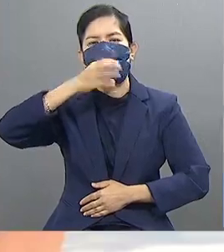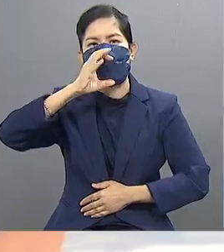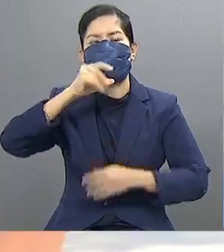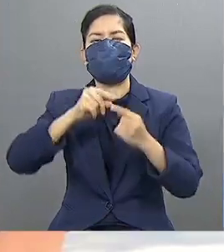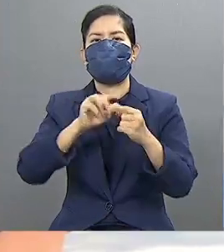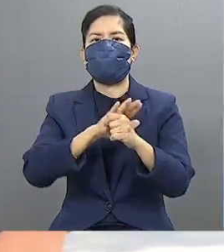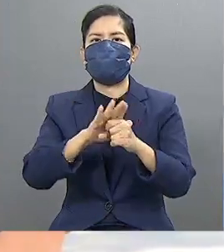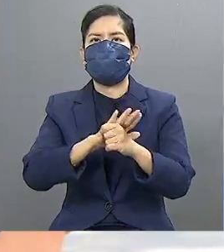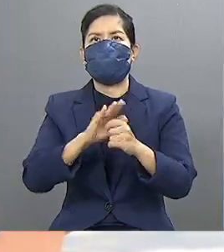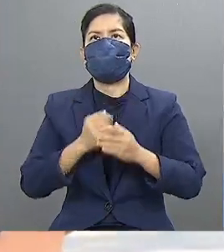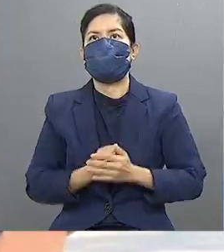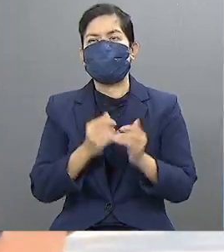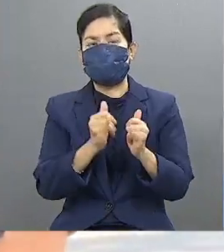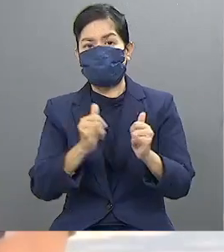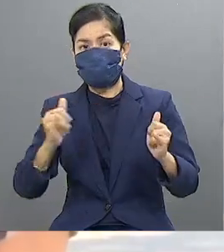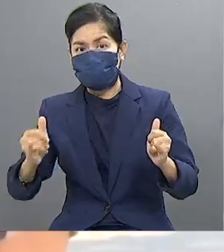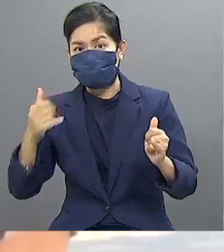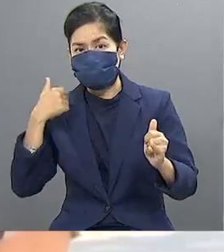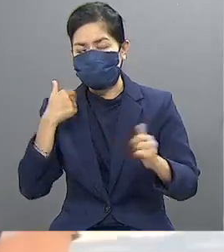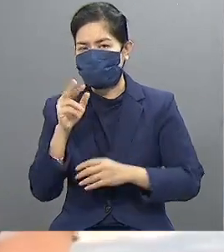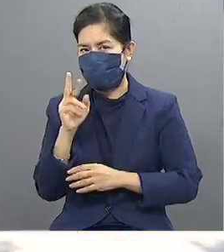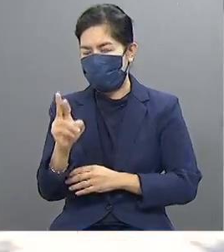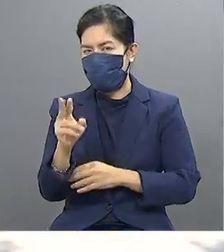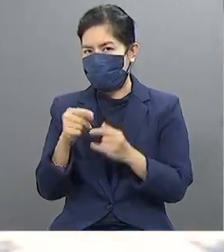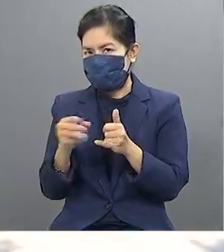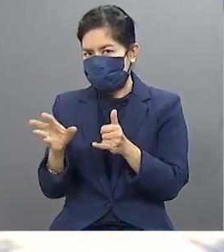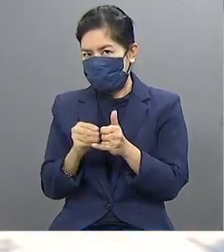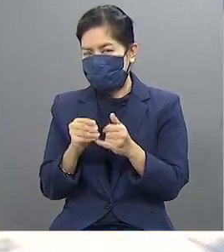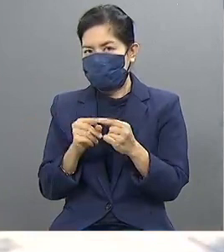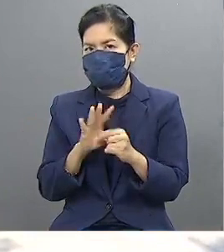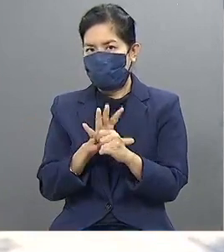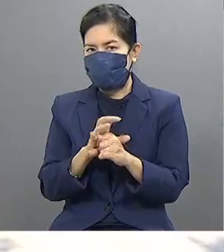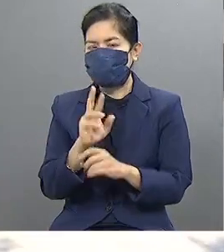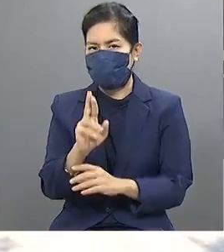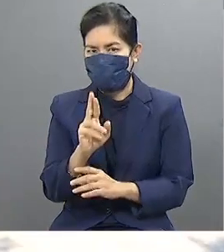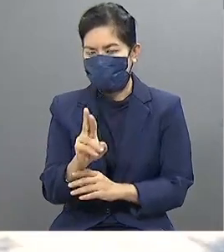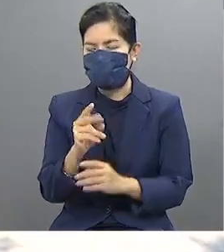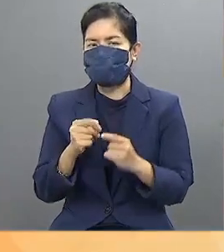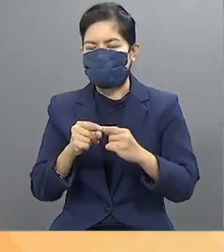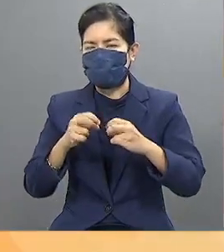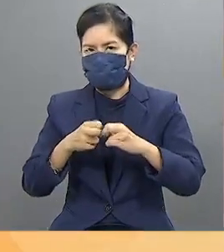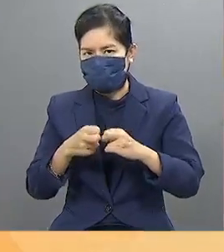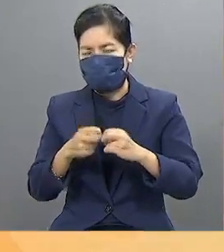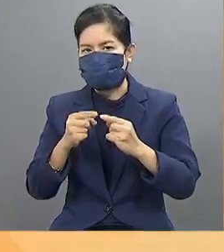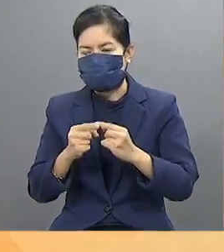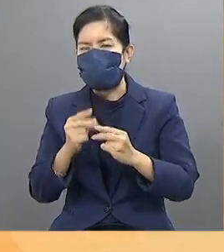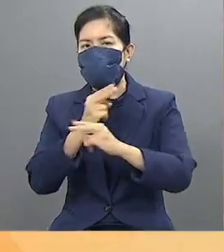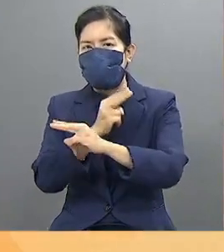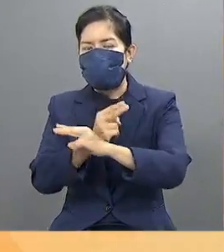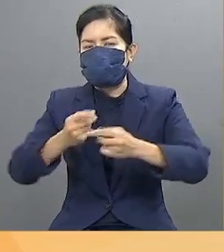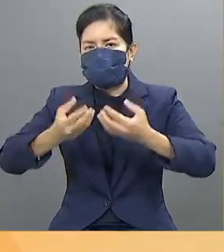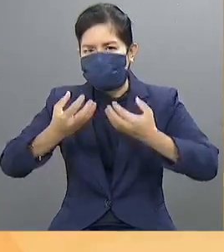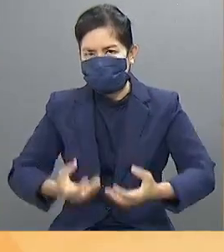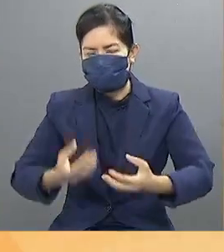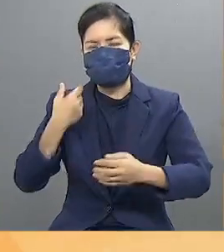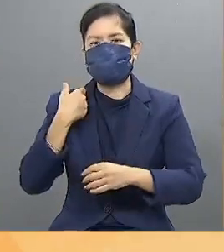าไปติดโควิดเพราะติดโควิดโรคไตจะกำเริบนะฮะแล้วก็เป็นโรคไตจะรุนแรงด้วยแล้วก็โควิดก็จะรุนแรงด้วยนะครับเพราะฉะนั้นก็เป็นอัน